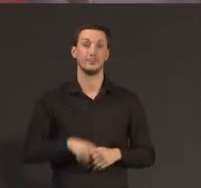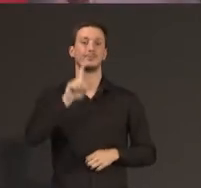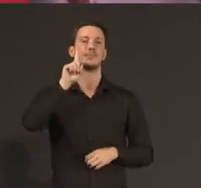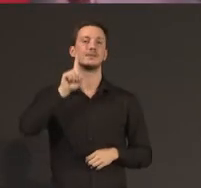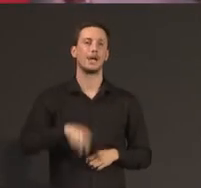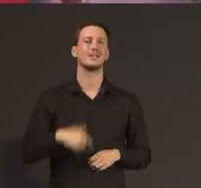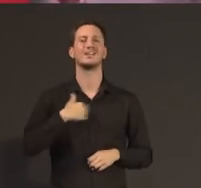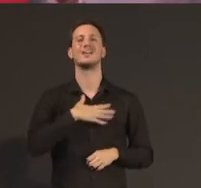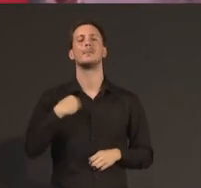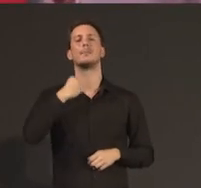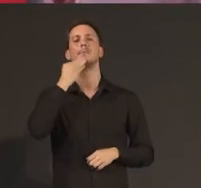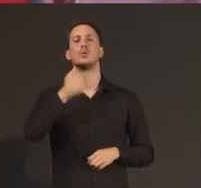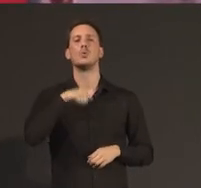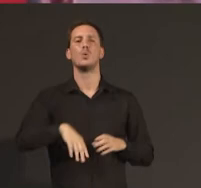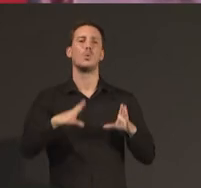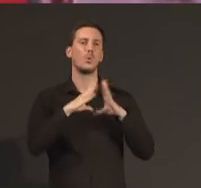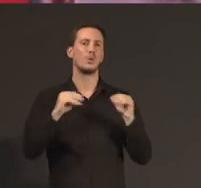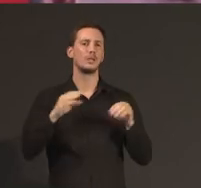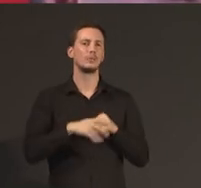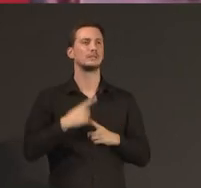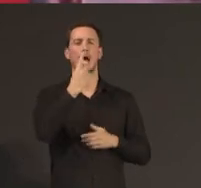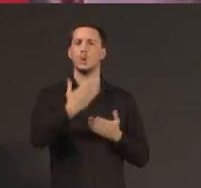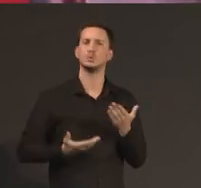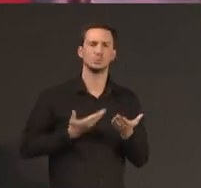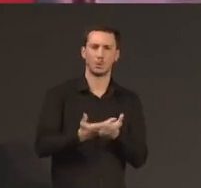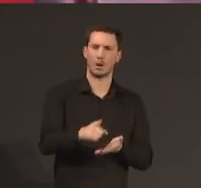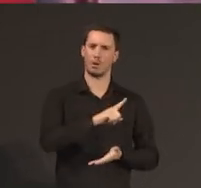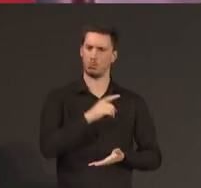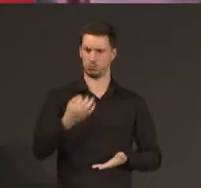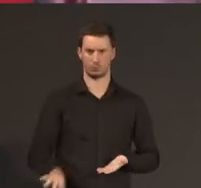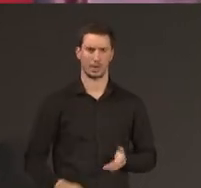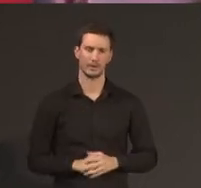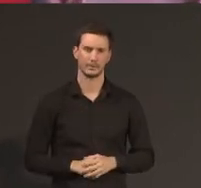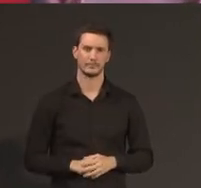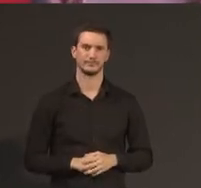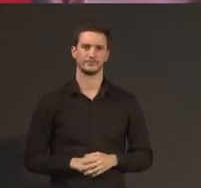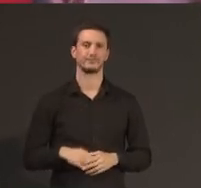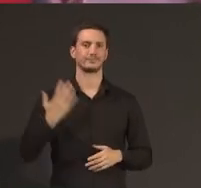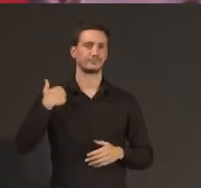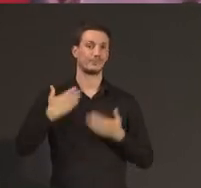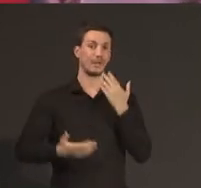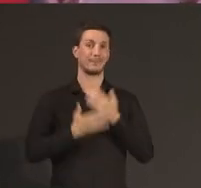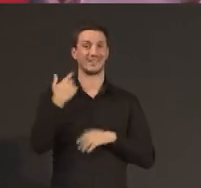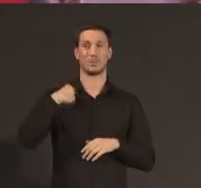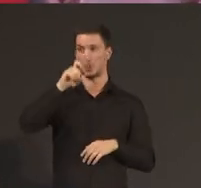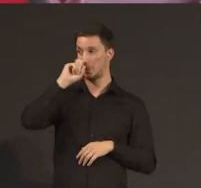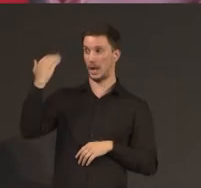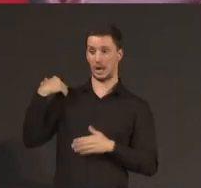ajudar a millorar la universitat amb qualsevol tipus de suggeriment. Des que vaig començar a fer de rector fa un